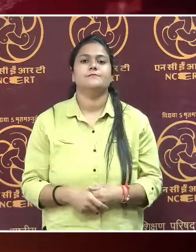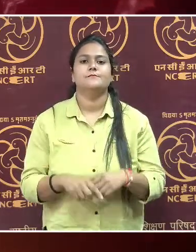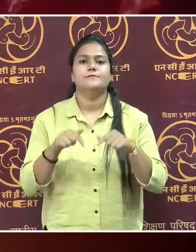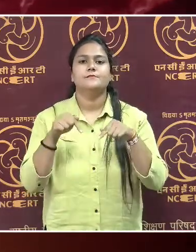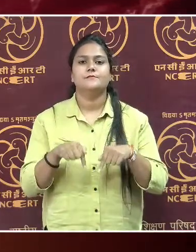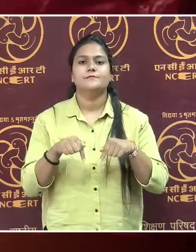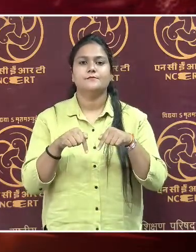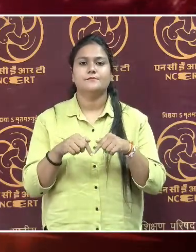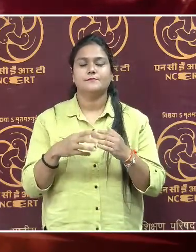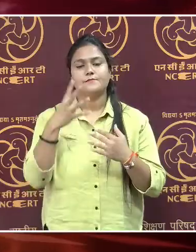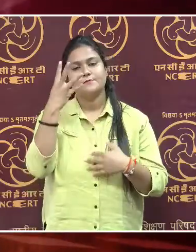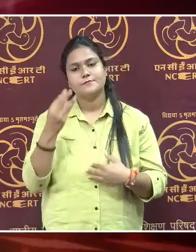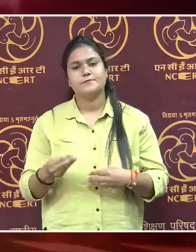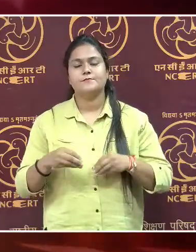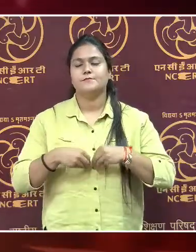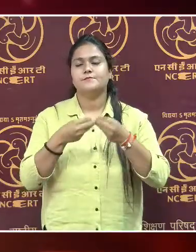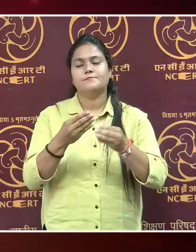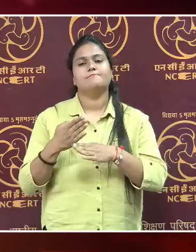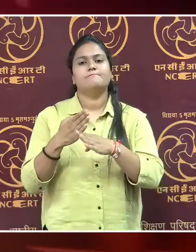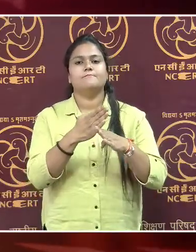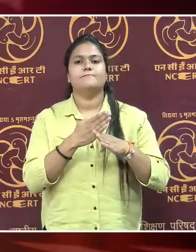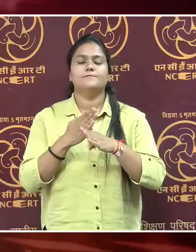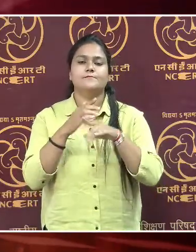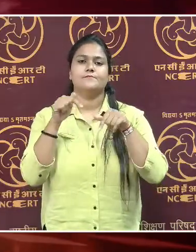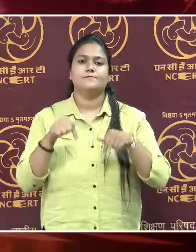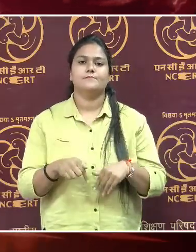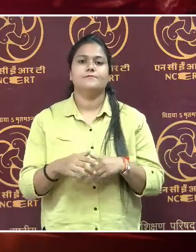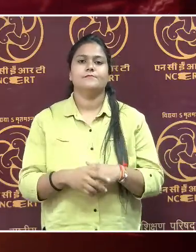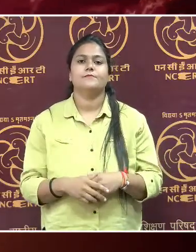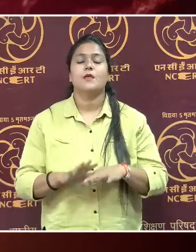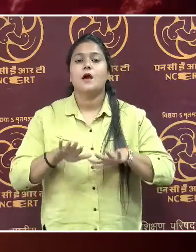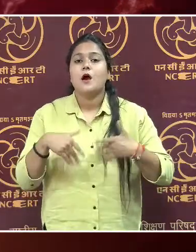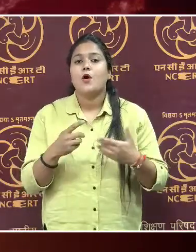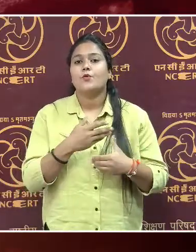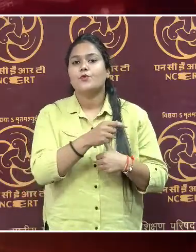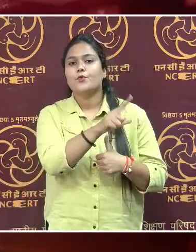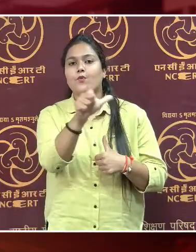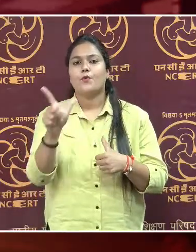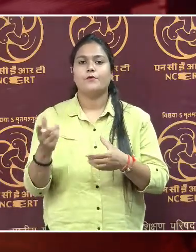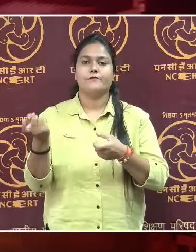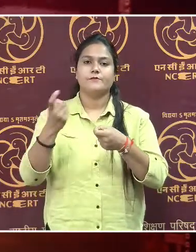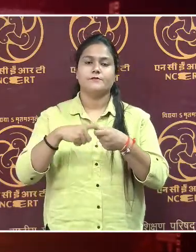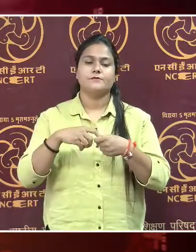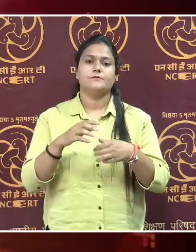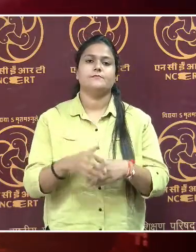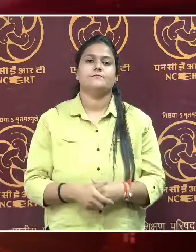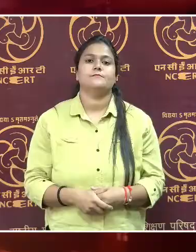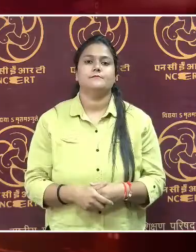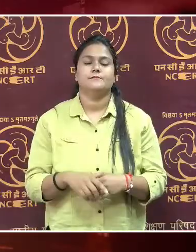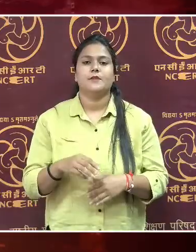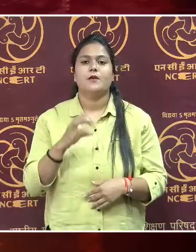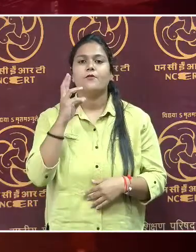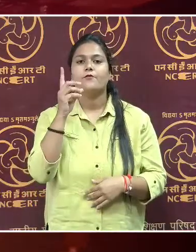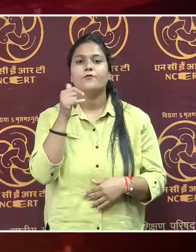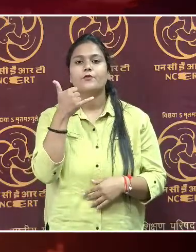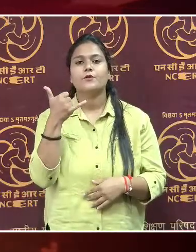इससे पहले आपको हम ये बता दें कि आप किस तरीके से हमसे जुड़ सकते हैं. सो प्लीज़ टेक डाउन द डिटेल्स. हमारा फ़ोन नंबर